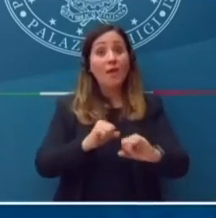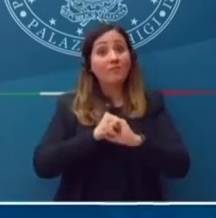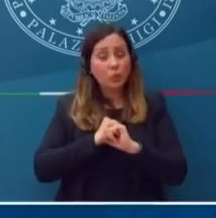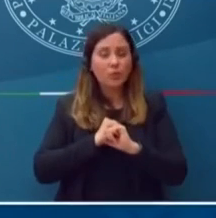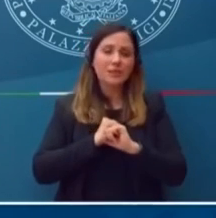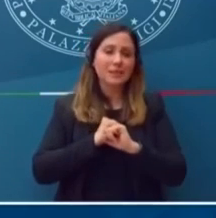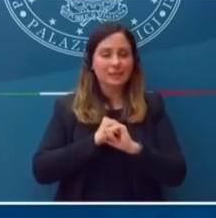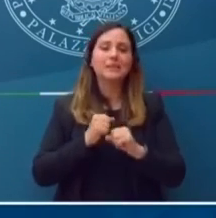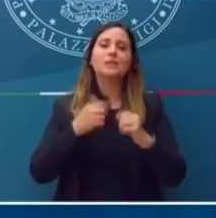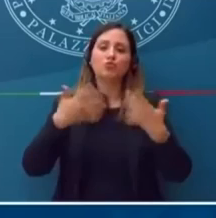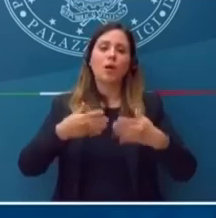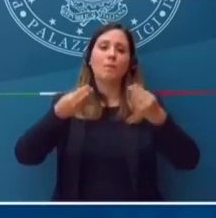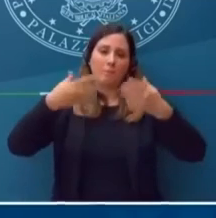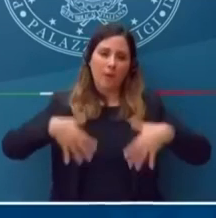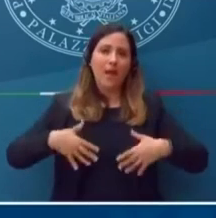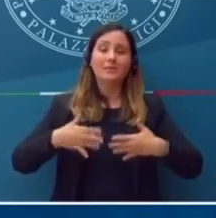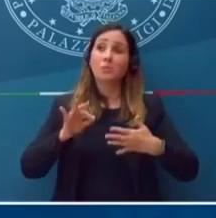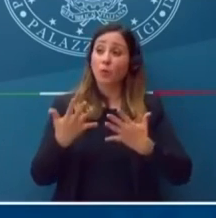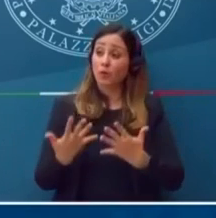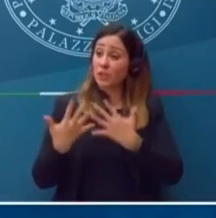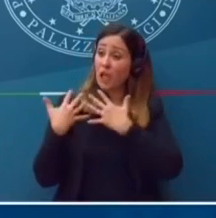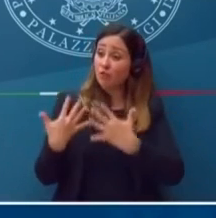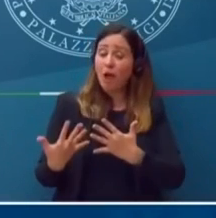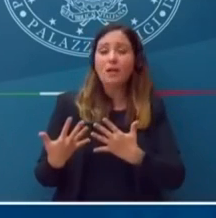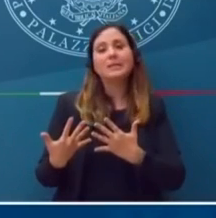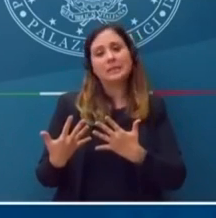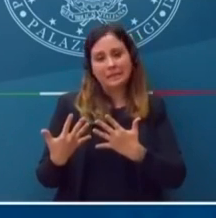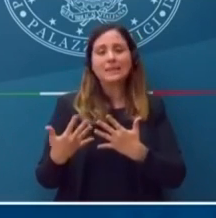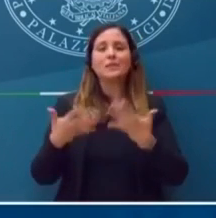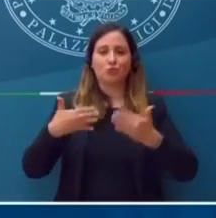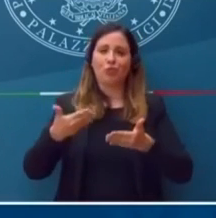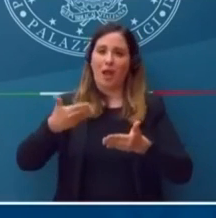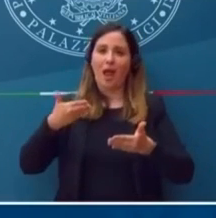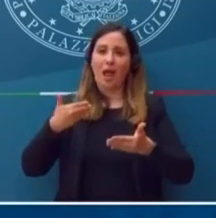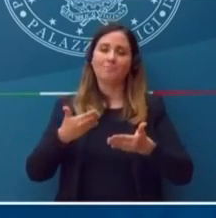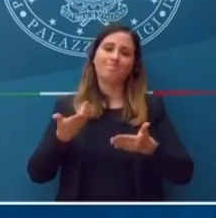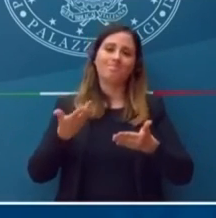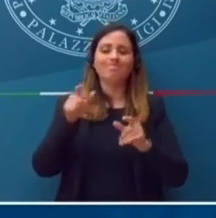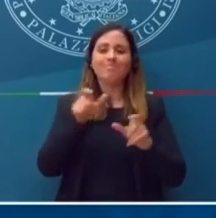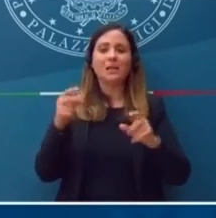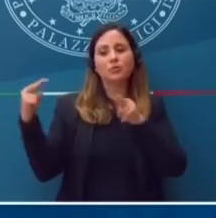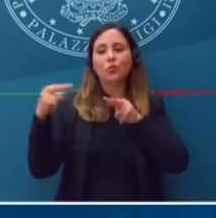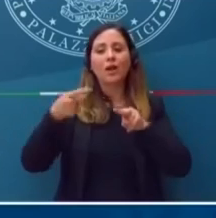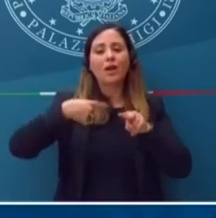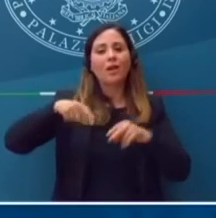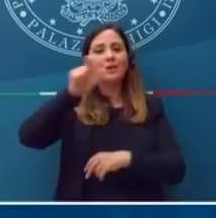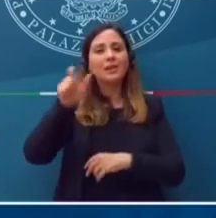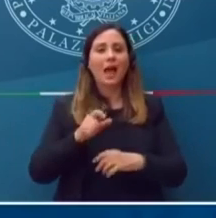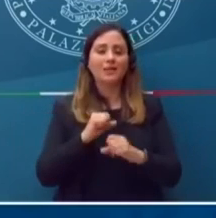anni. Ma non è che non abbiamo credibilità perché non si volesse investire. Ci